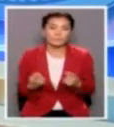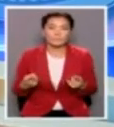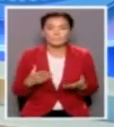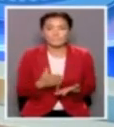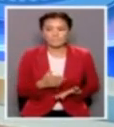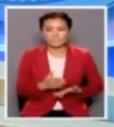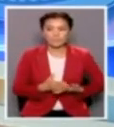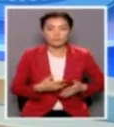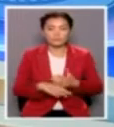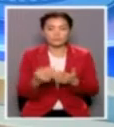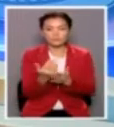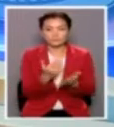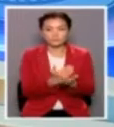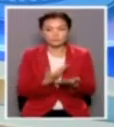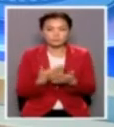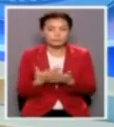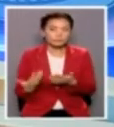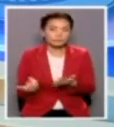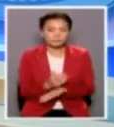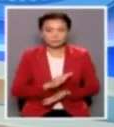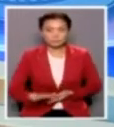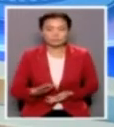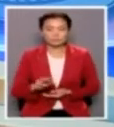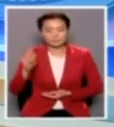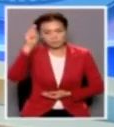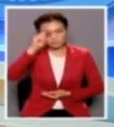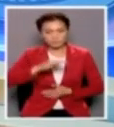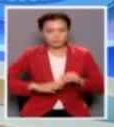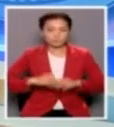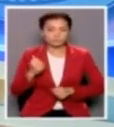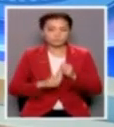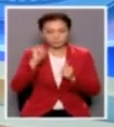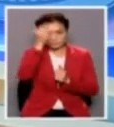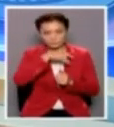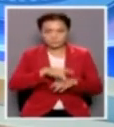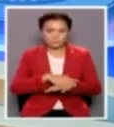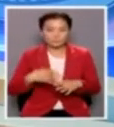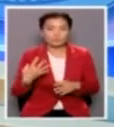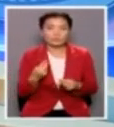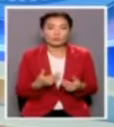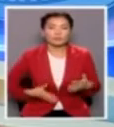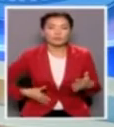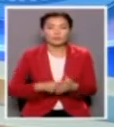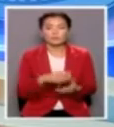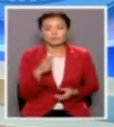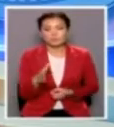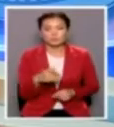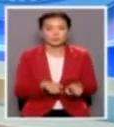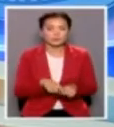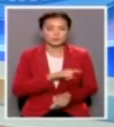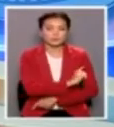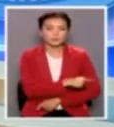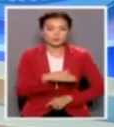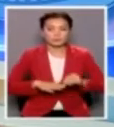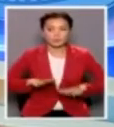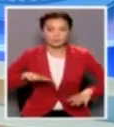өткір тұр. Ал бағдарламалар болса нәтижесіз. Әлім білім саласына жыл сайын ел қазынасынан қыруар қаржы бөлінеді. Алайда мықты